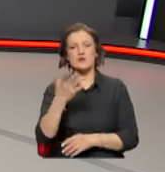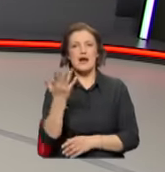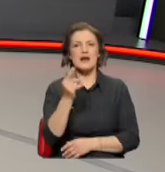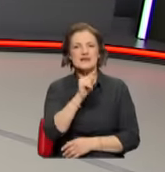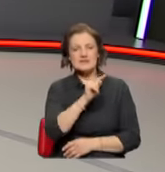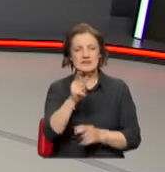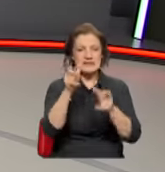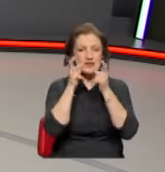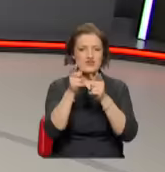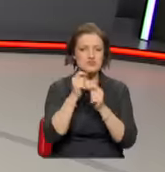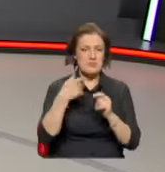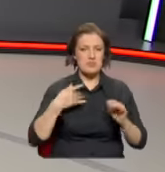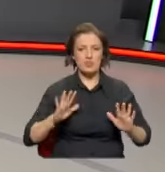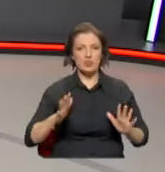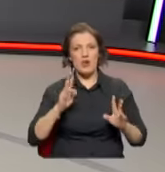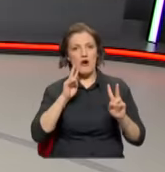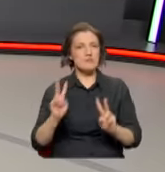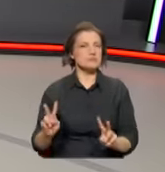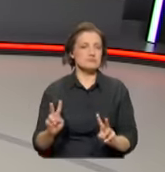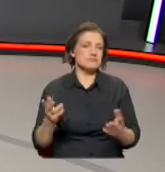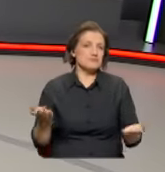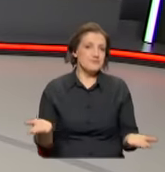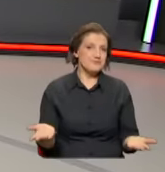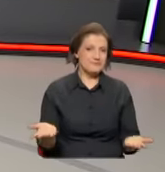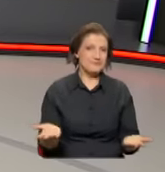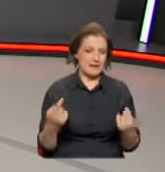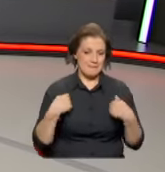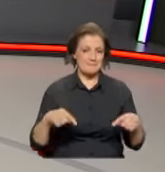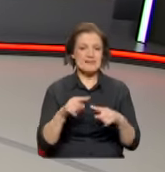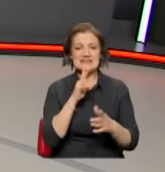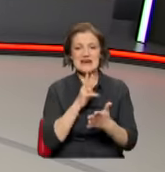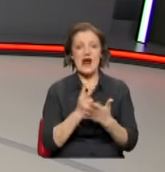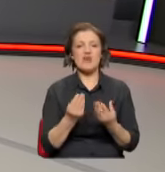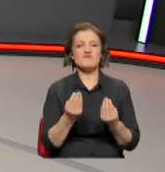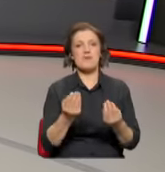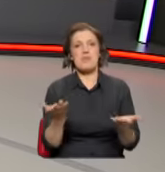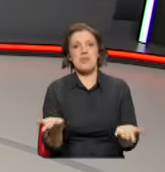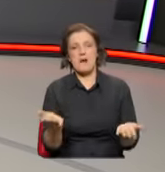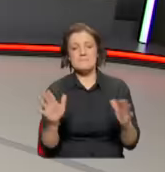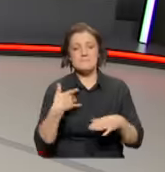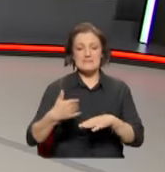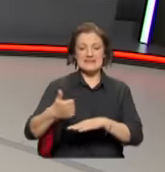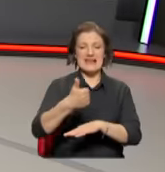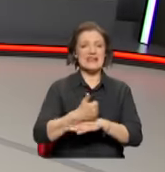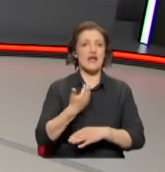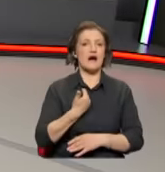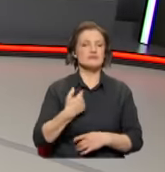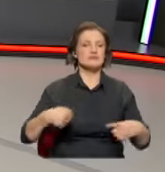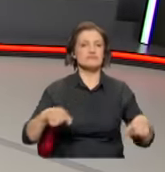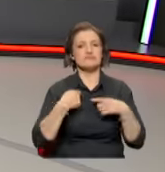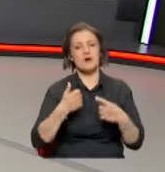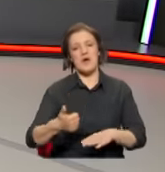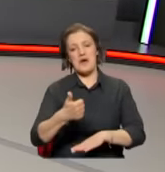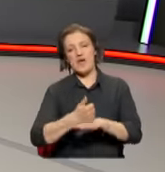altının çizilmesini de garip buldum. Yani biz karar vermeden ya da biz iktidarız, iktidar